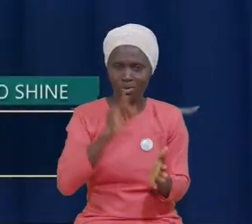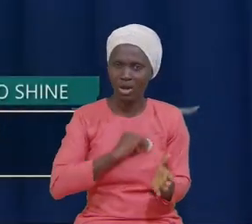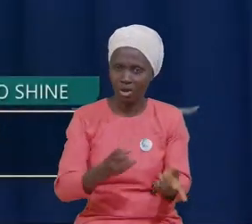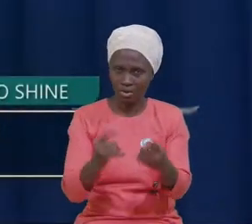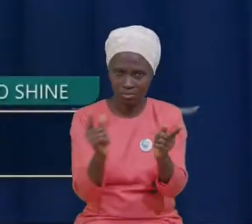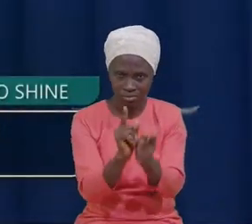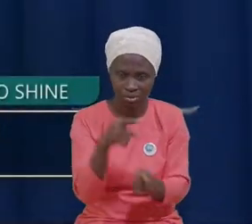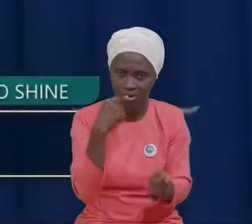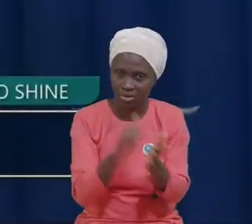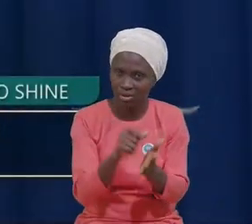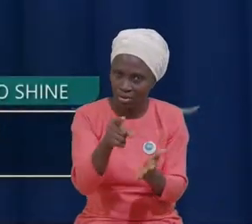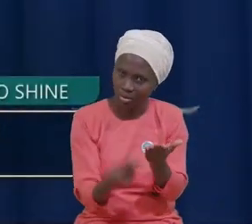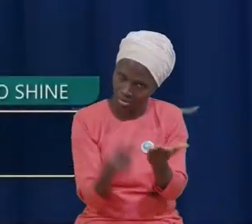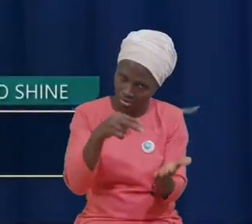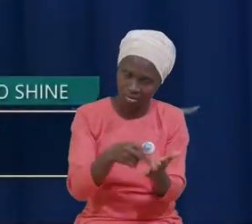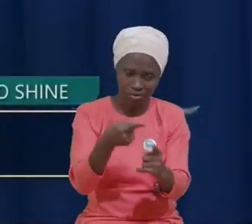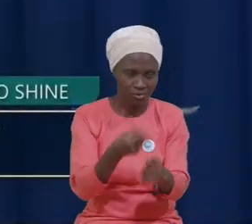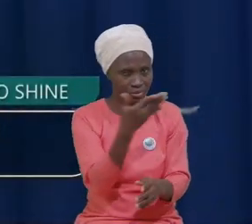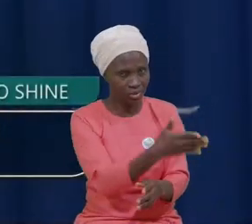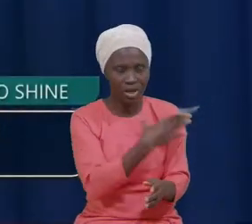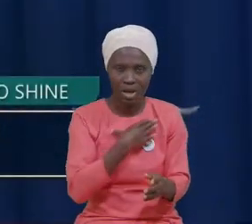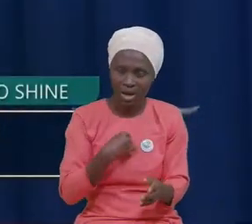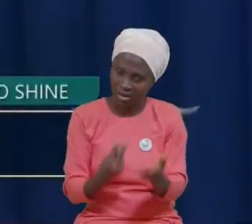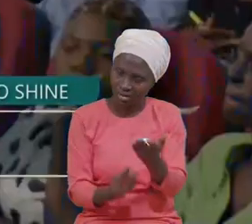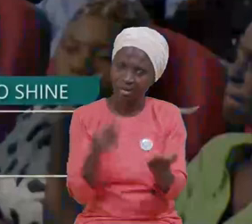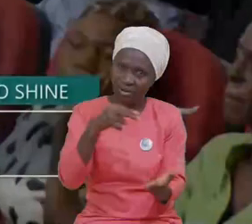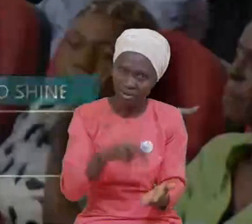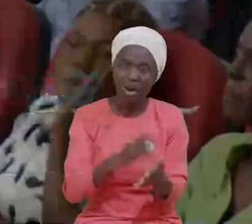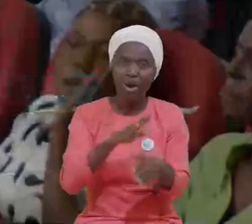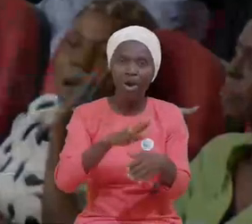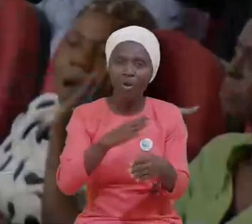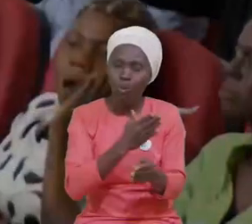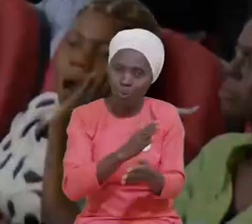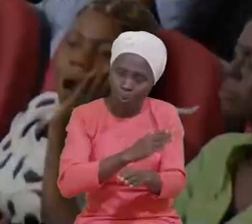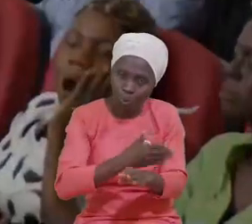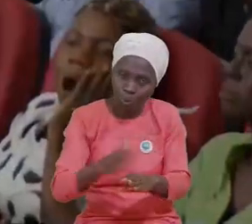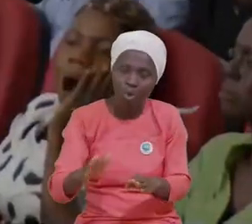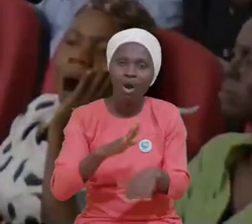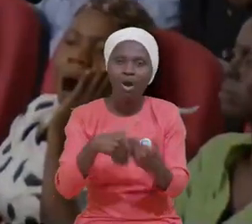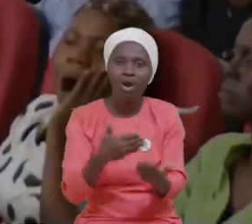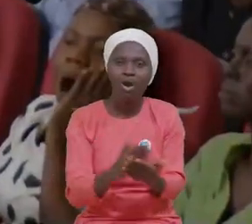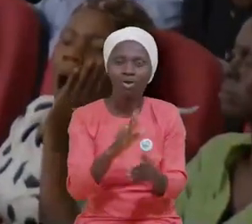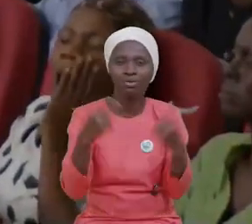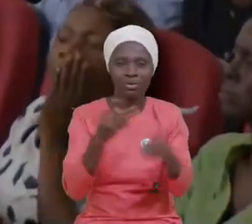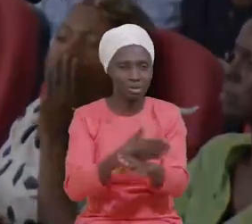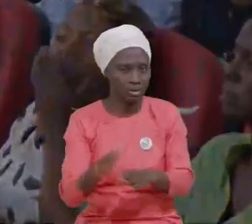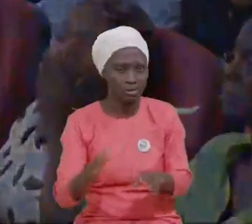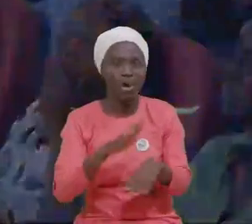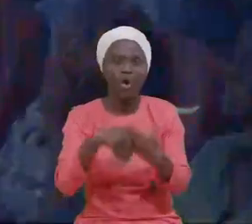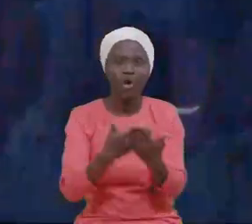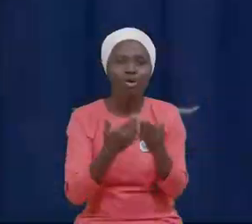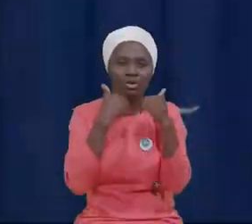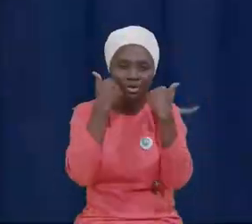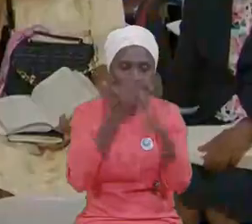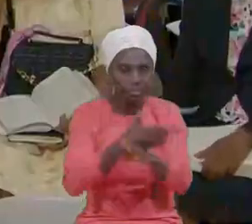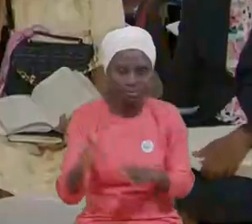dire, lève-toi de là. Et je vais laver tous tes péchés. Et donnez-moi un bon amen. Je vais ôter toute ta honte